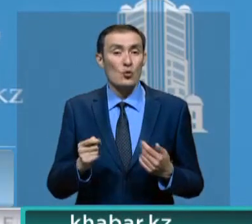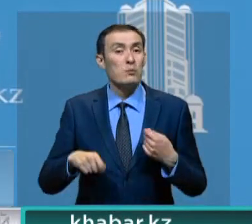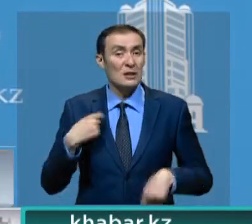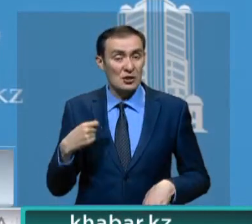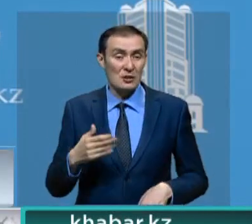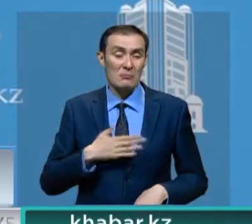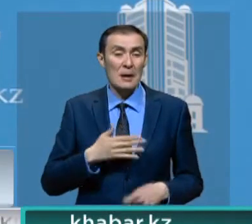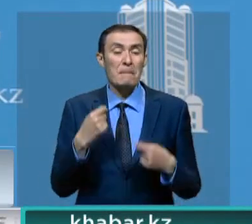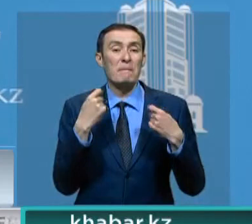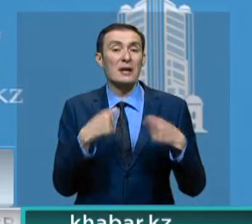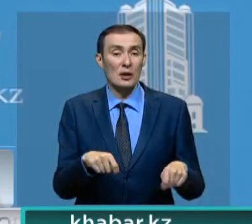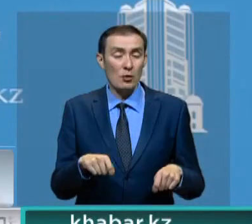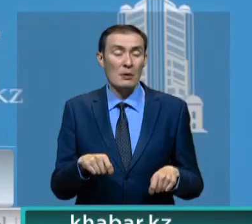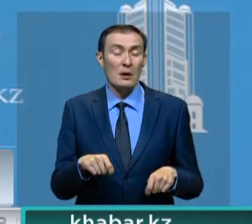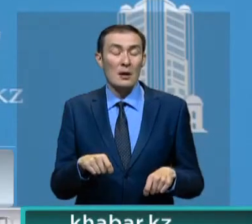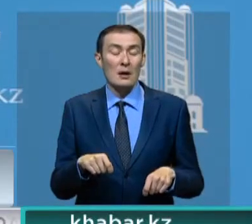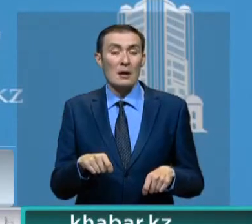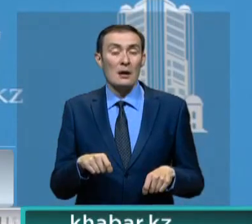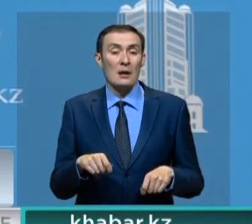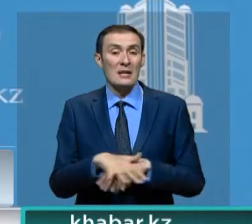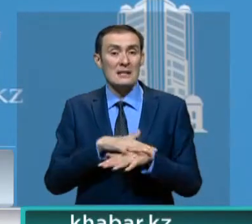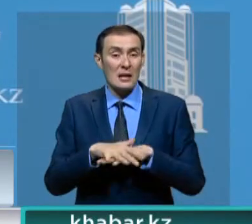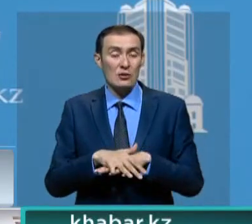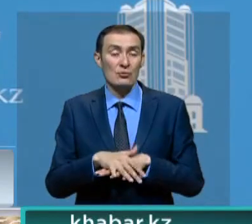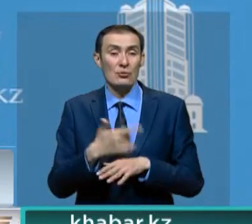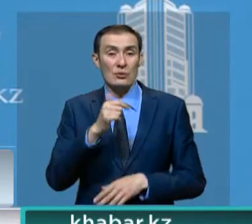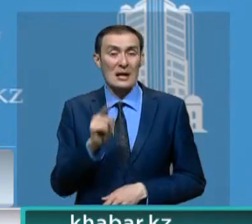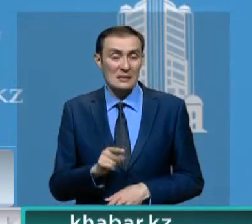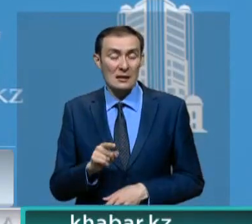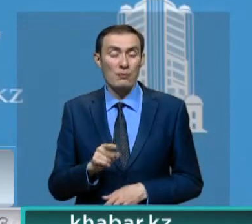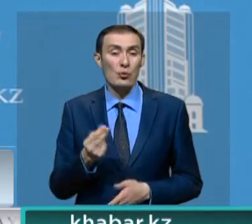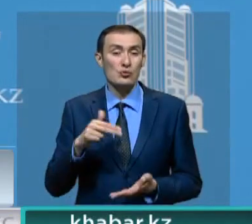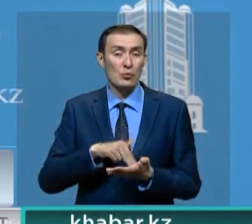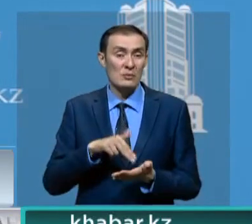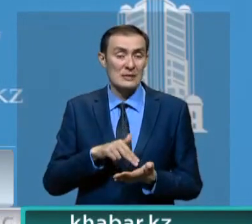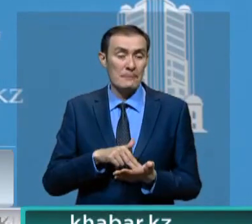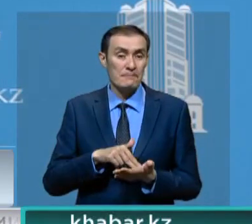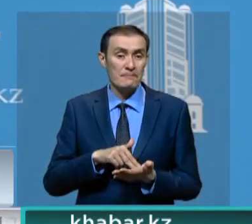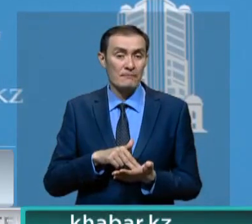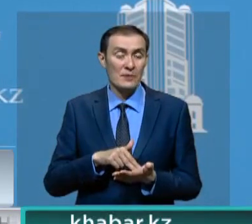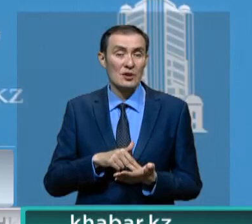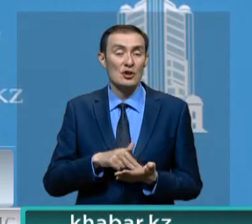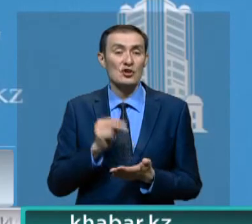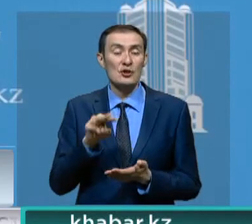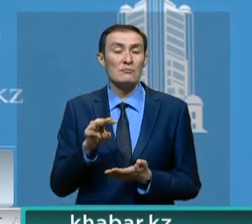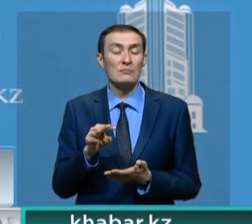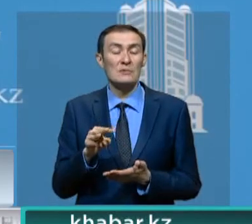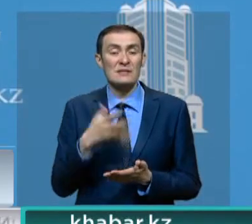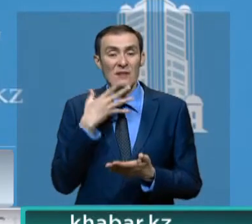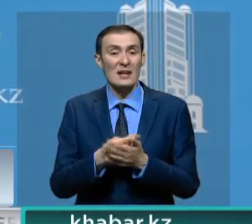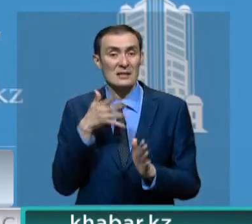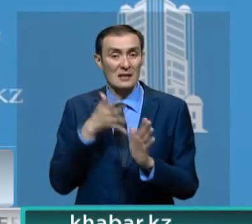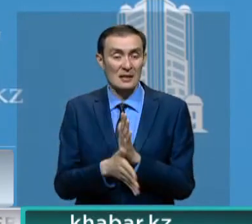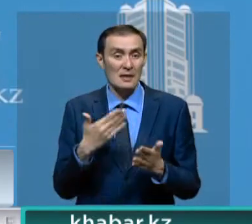убыточные. Мы продаем, национальная компания «Казахгаз» продает населению розничные цены уже ниже себестоимости.